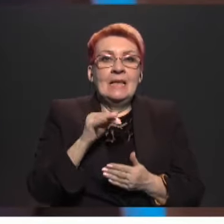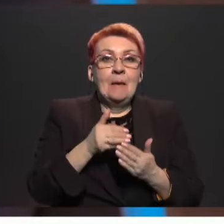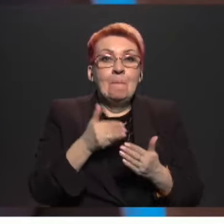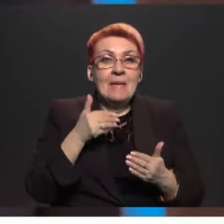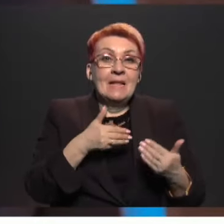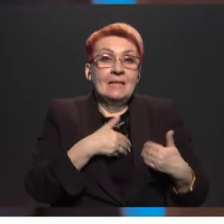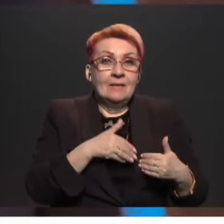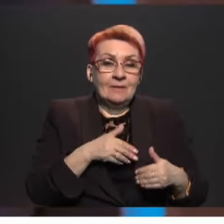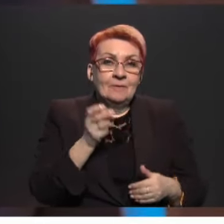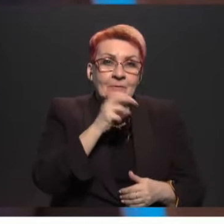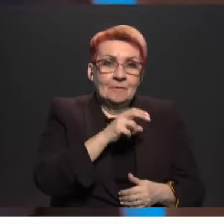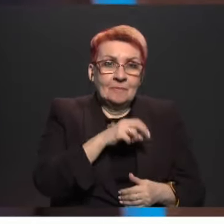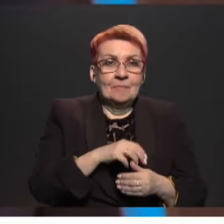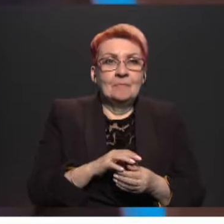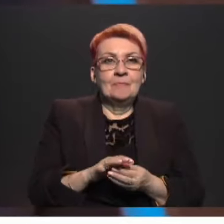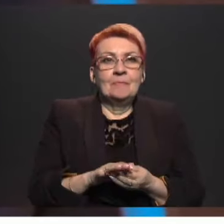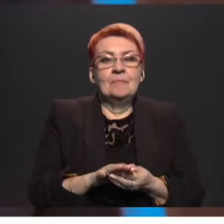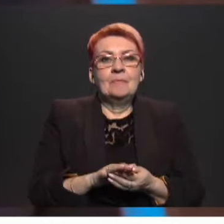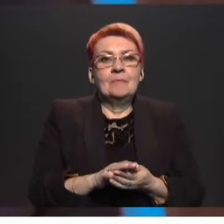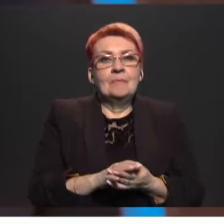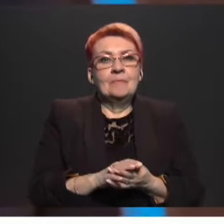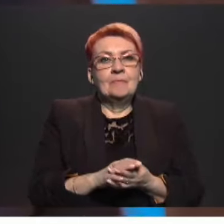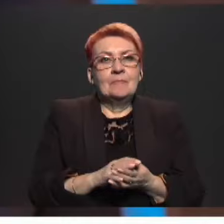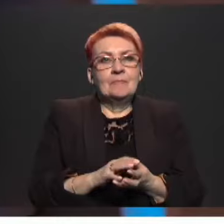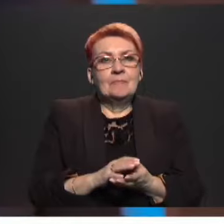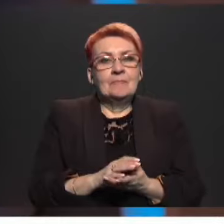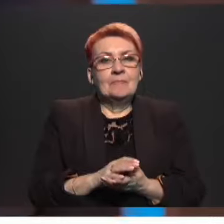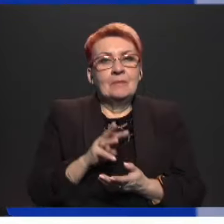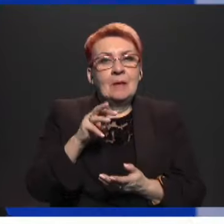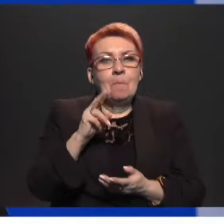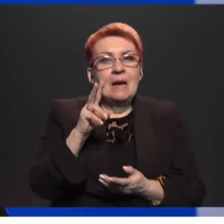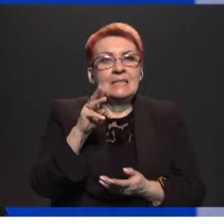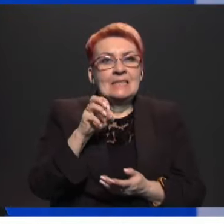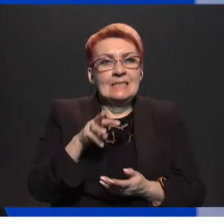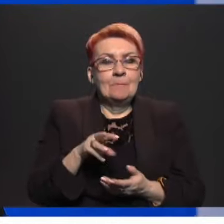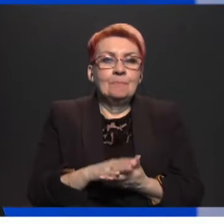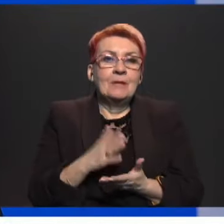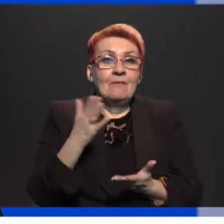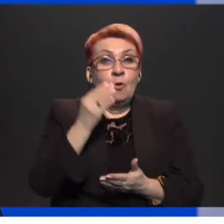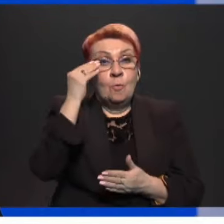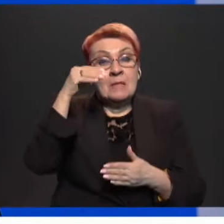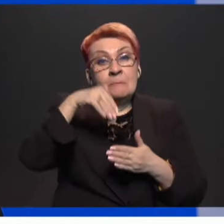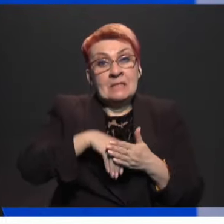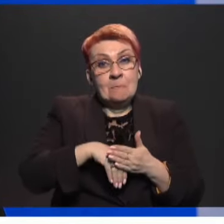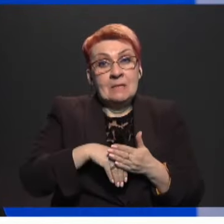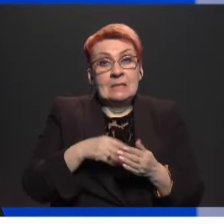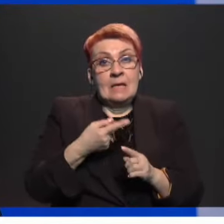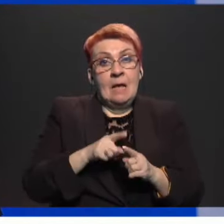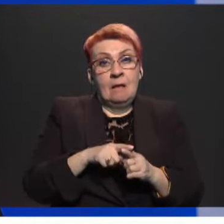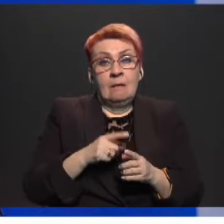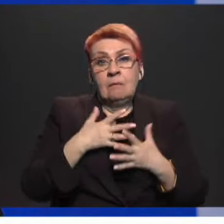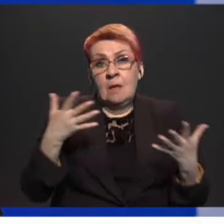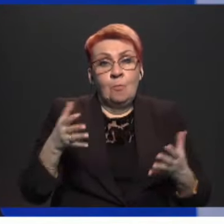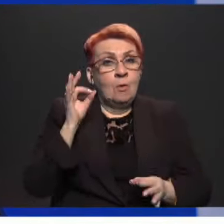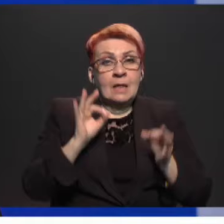по псалтире и не обращаться к канонам и акафистам? Раб Божий Максим. В каком-то смысле это даже наиболее